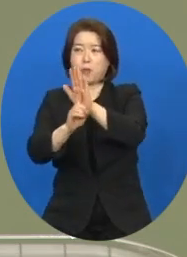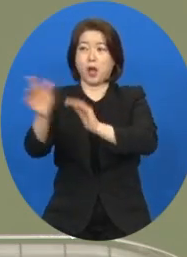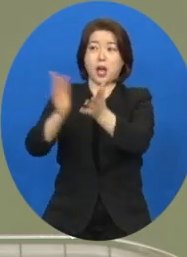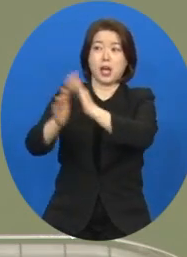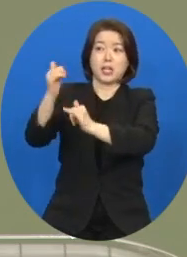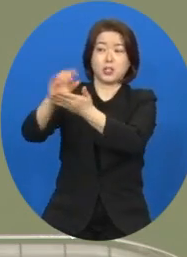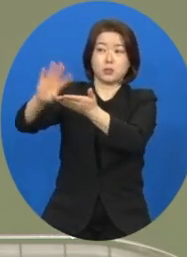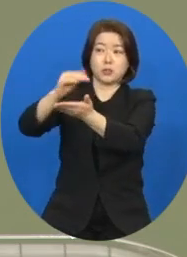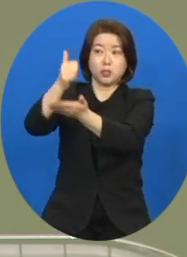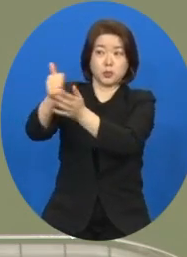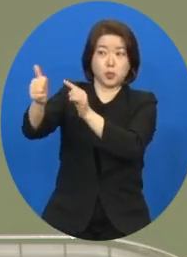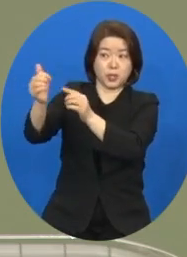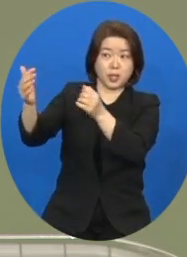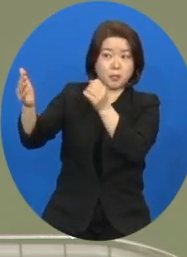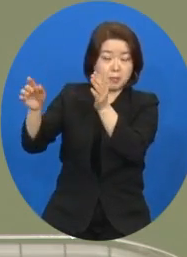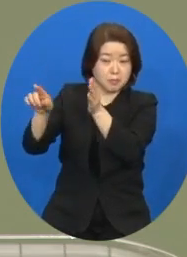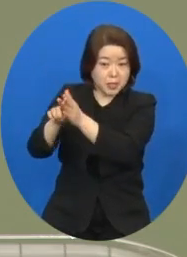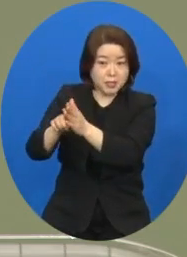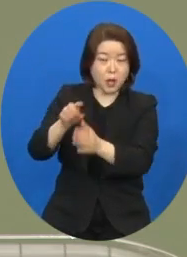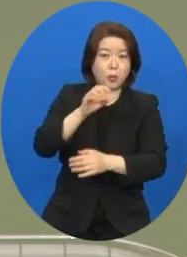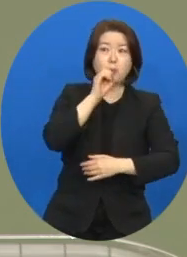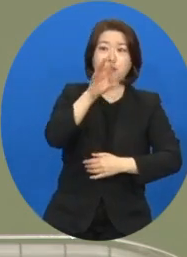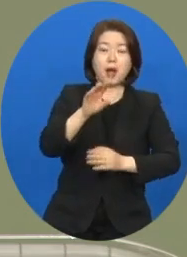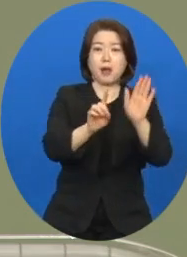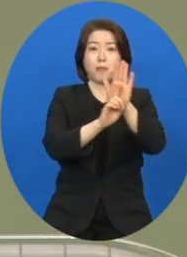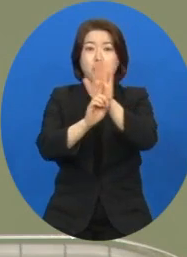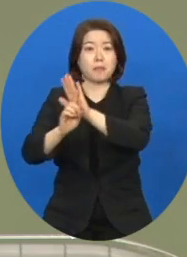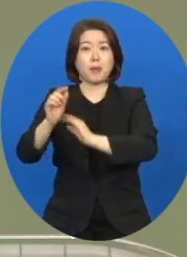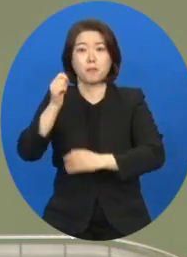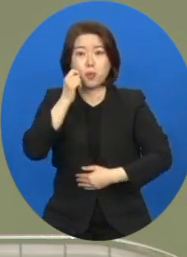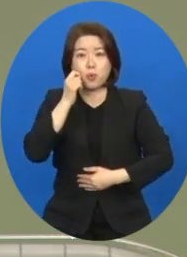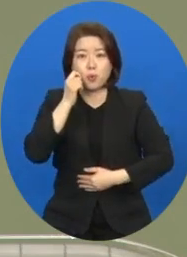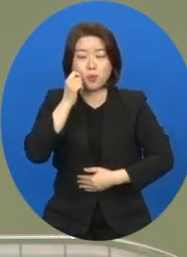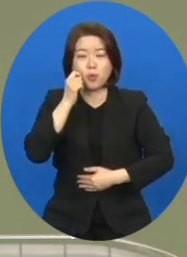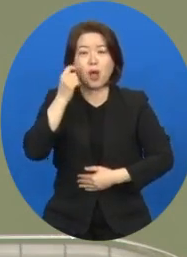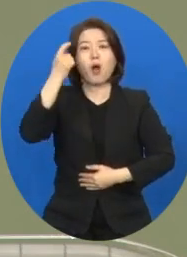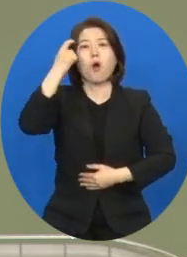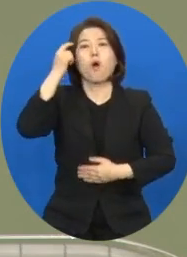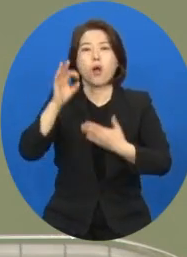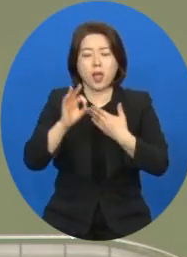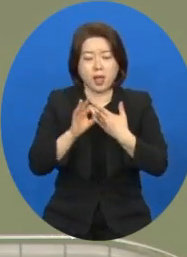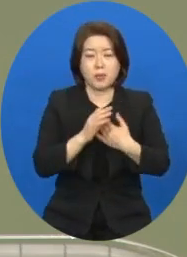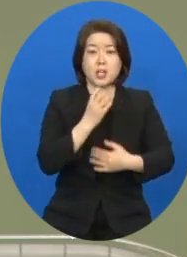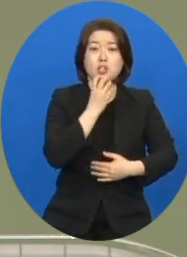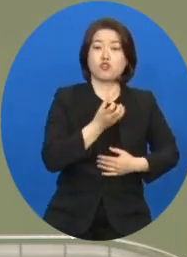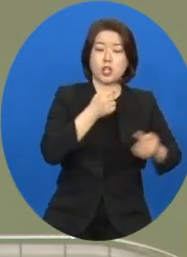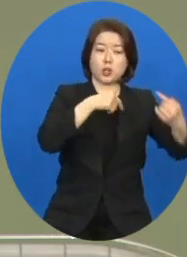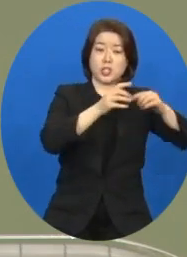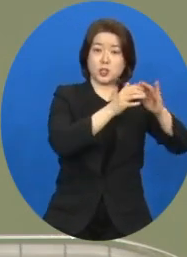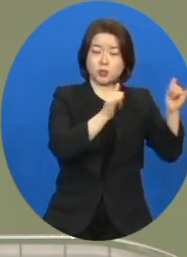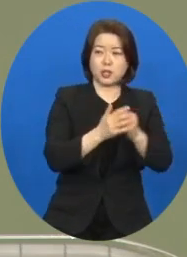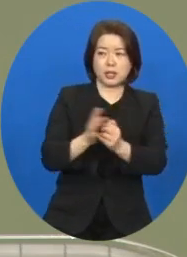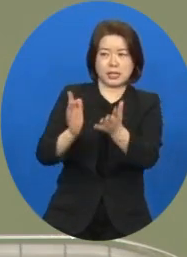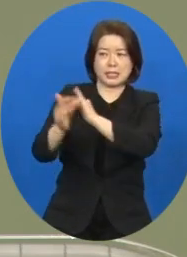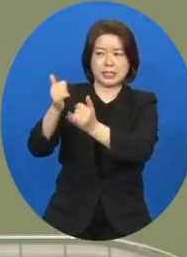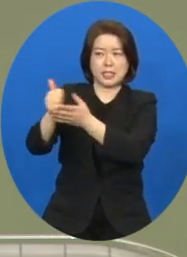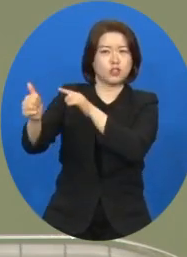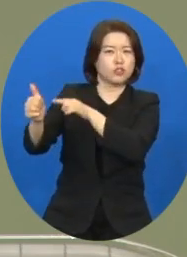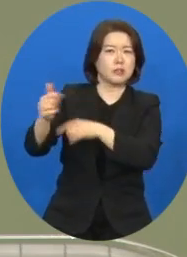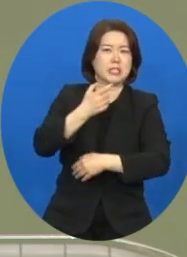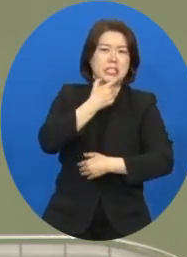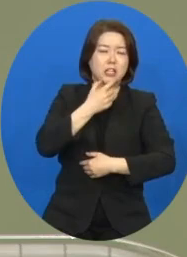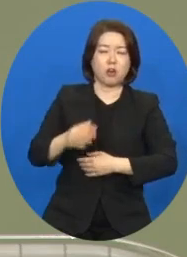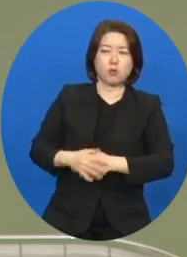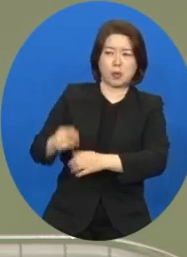그리스도라고 믿는다고 말을 하지 않았습니다. 왜냐하면 유대교 지도자들이 예수님을 싫어하고 죽이려고